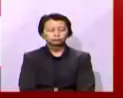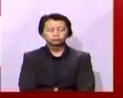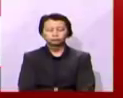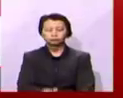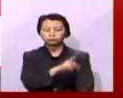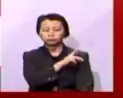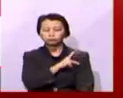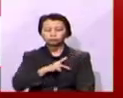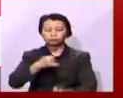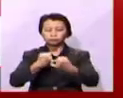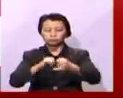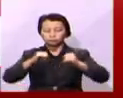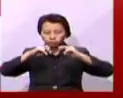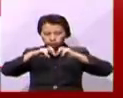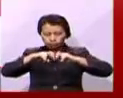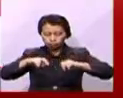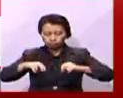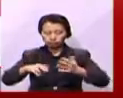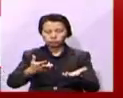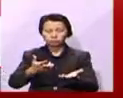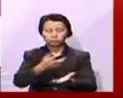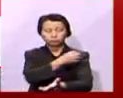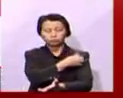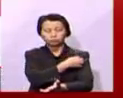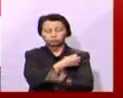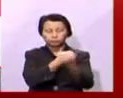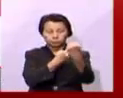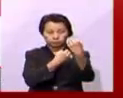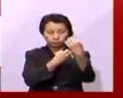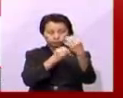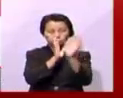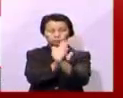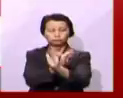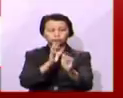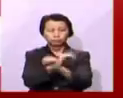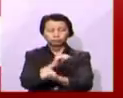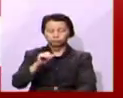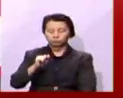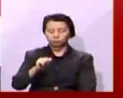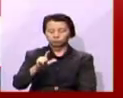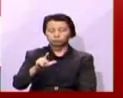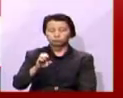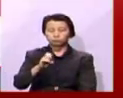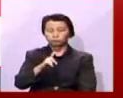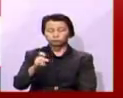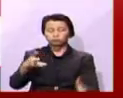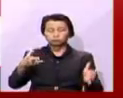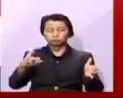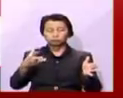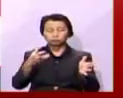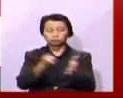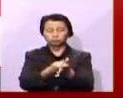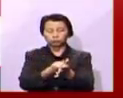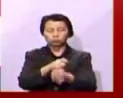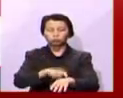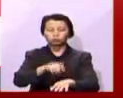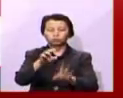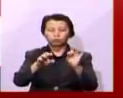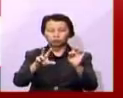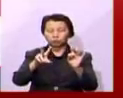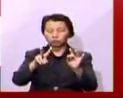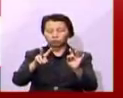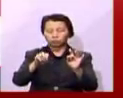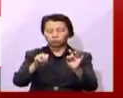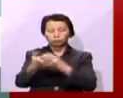Menurut Ketua Jabatan Siasatan dan Penguatkuasaan Trafik Sarawak, Superintendent Alexson Naga Chabu, kemalangan yang berlaku pada pukul